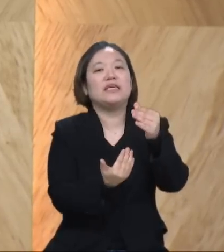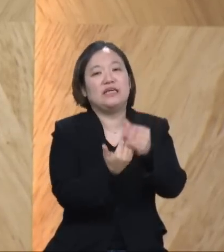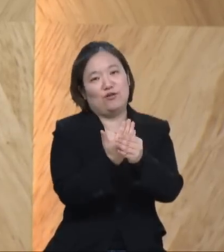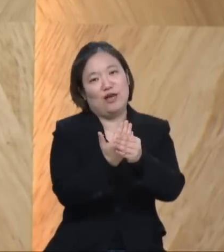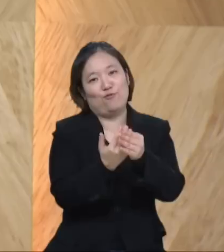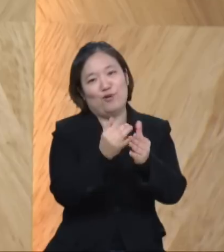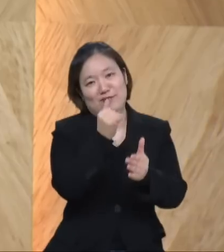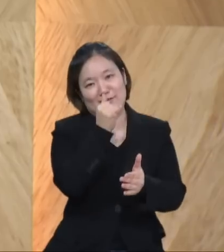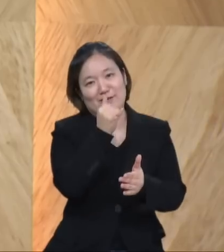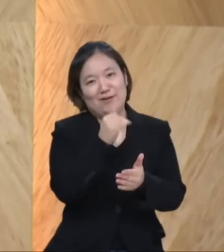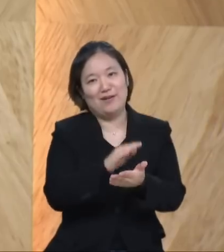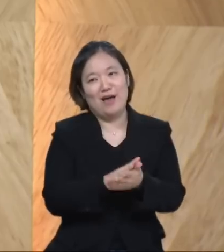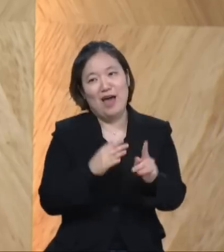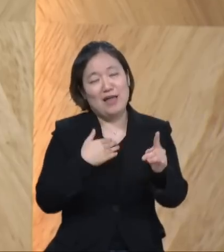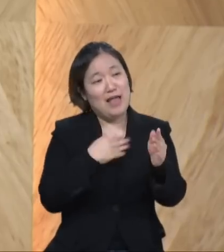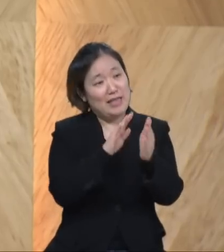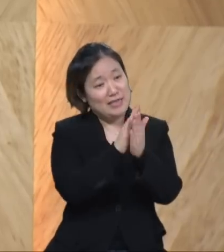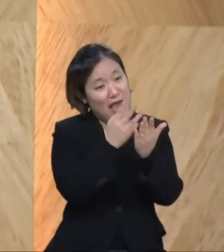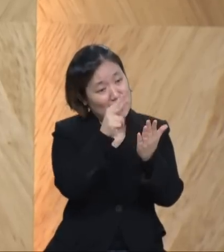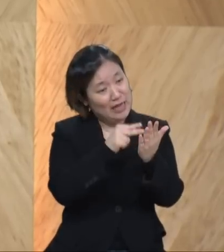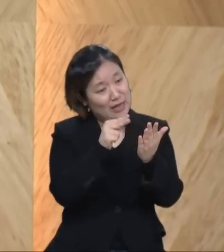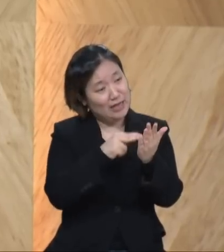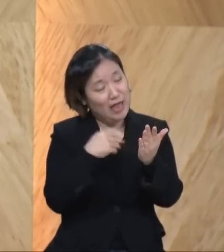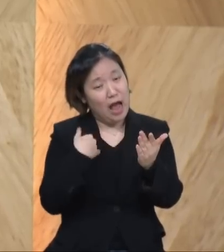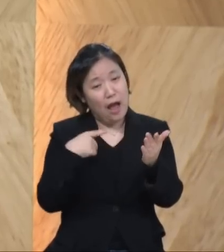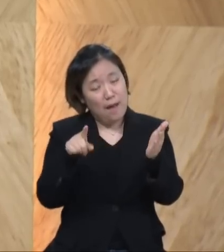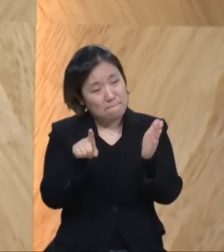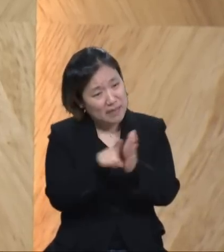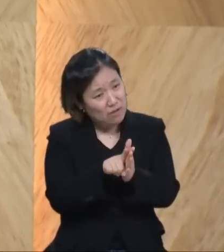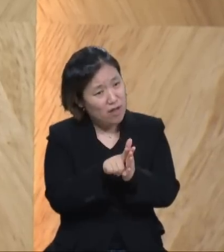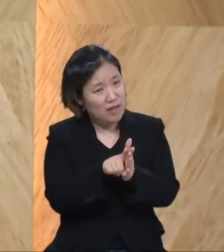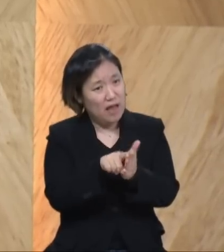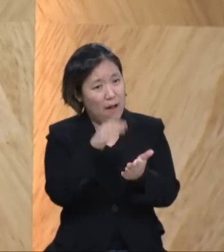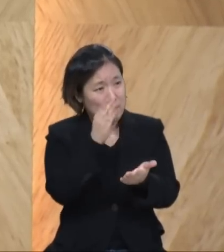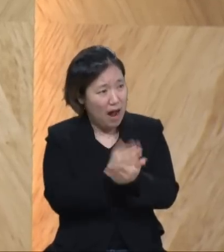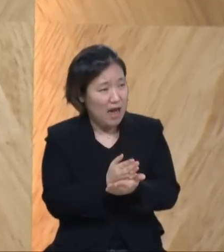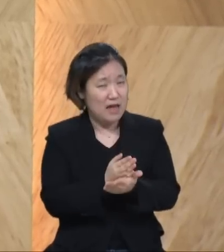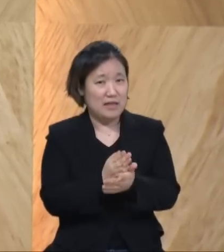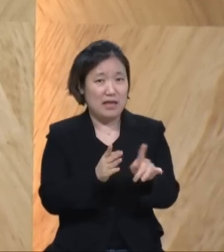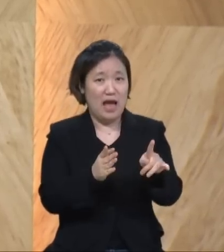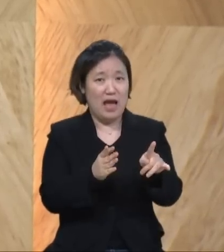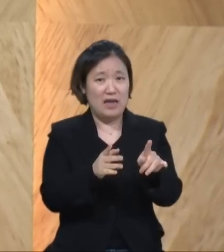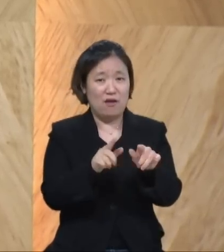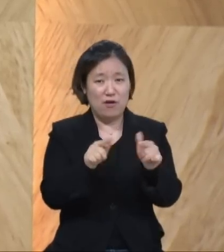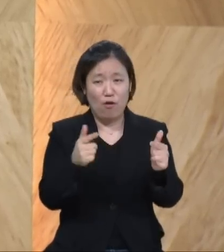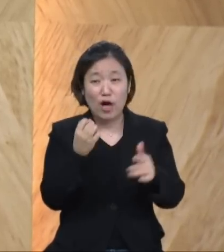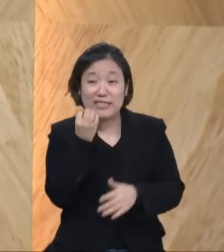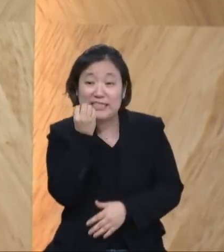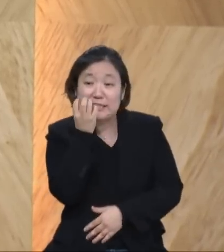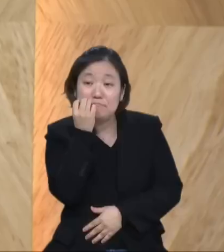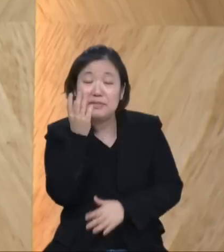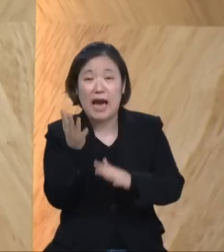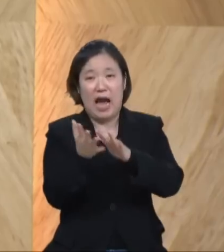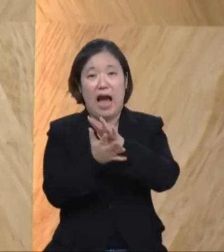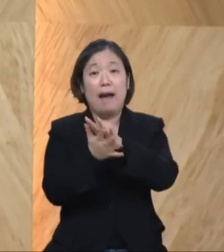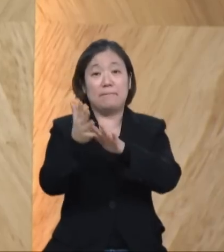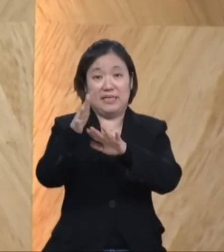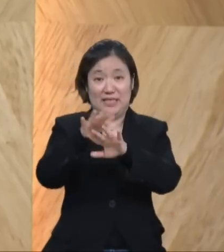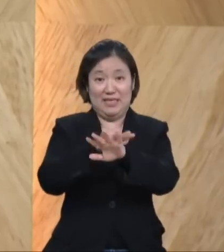불법한 믿을까 말까 싶은 수많은 가피의 이야기를 지금